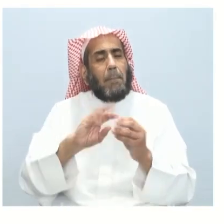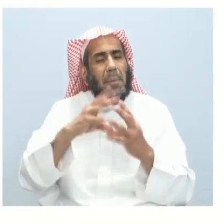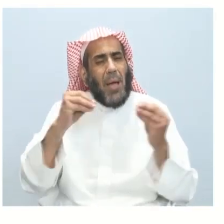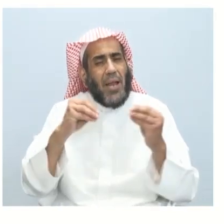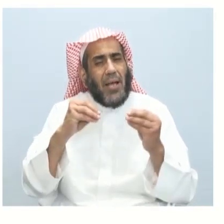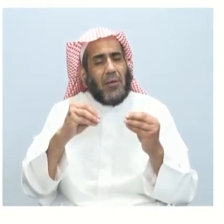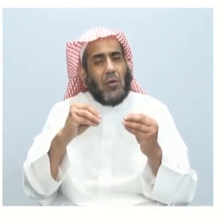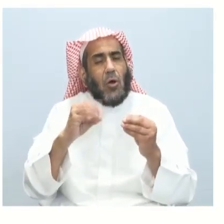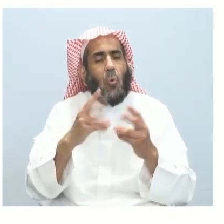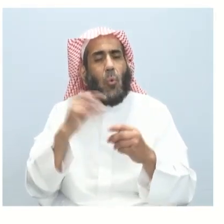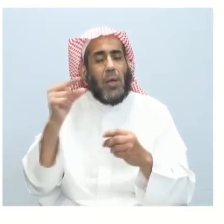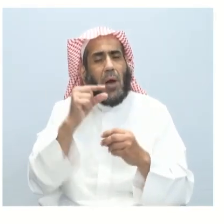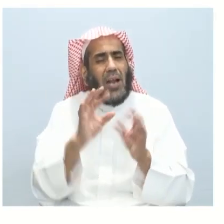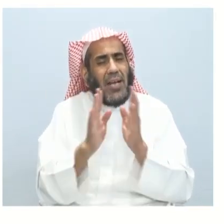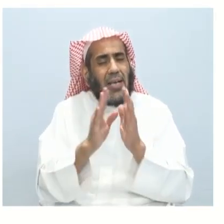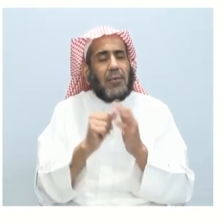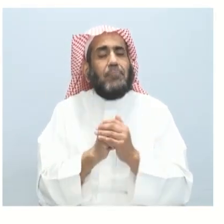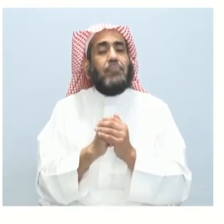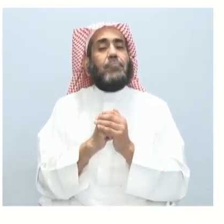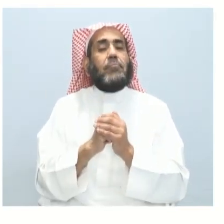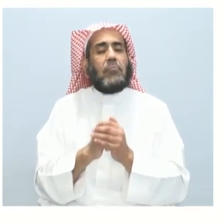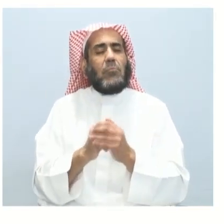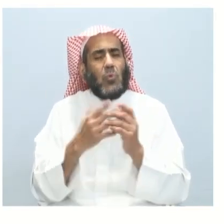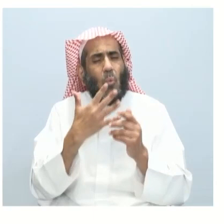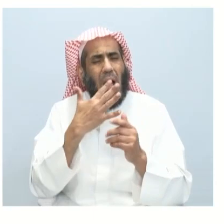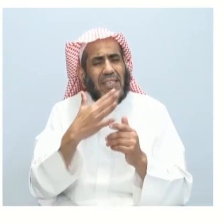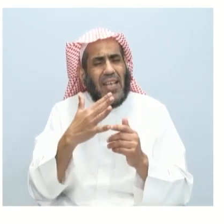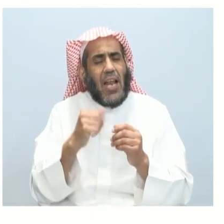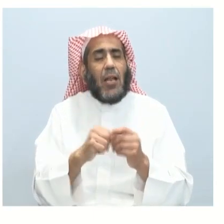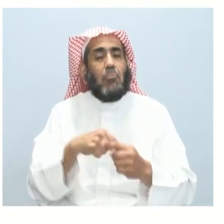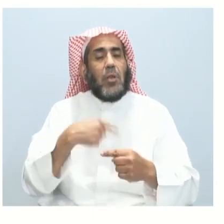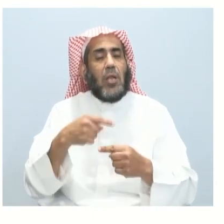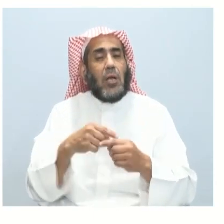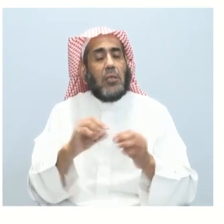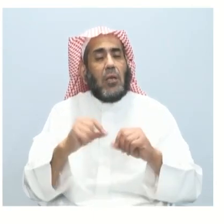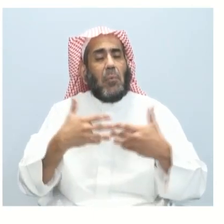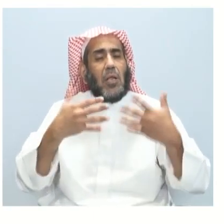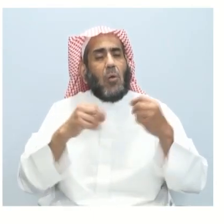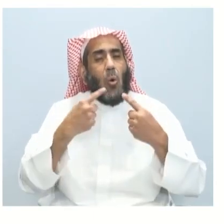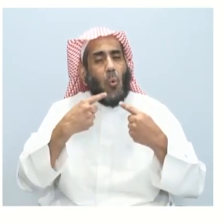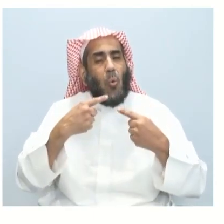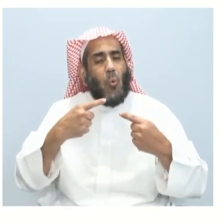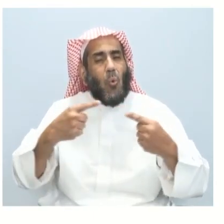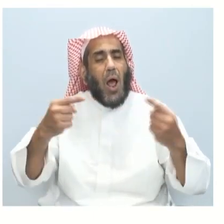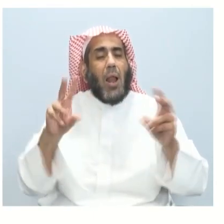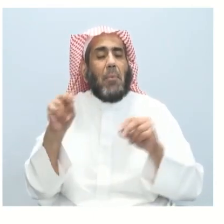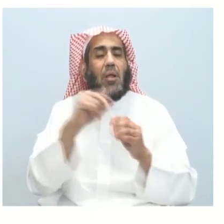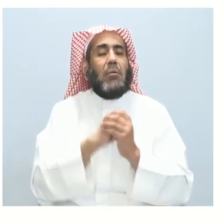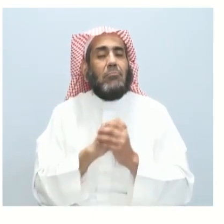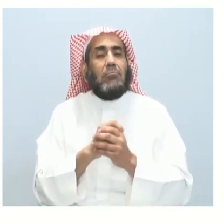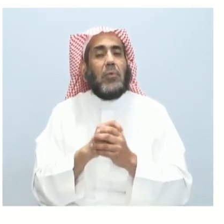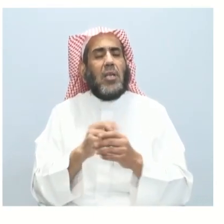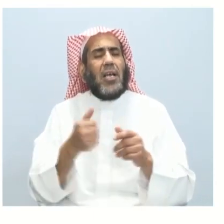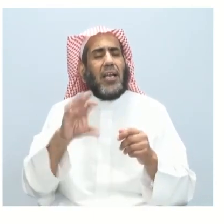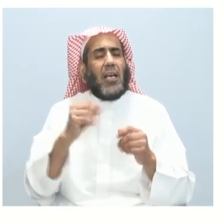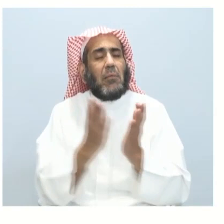بمعنى وعباره ادق وسلس واسهل ولذلك حتى ان بيته اصبح يجري مجرى المثل